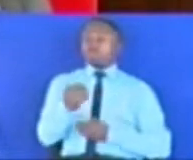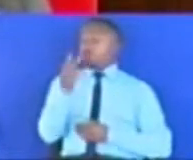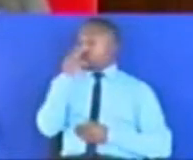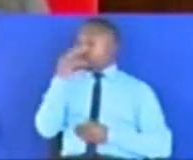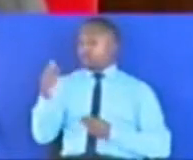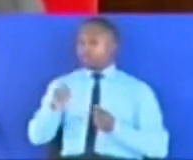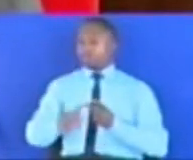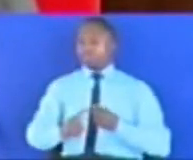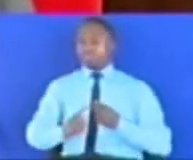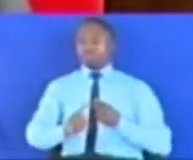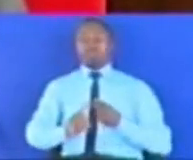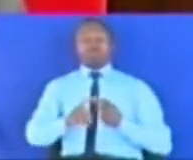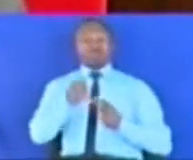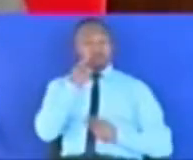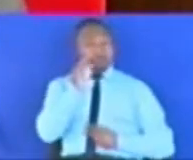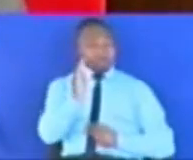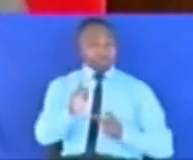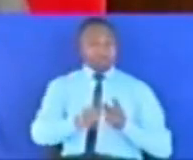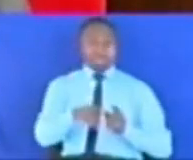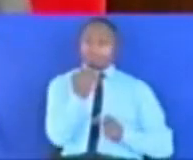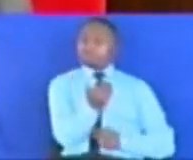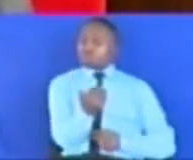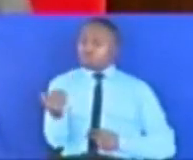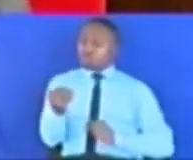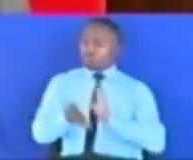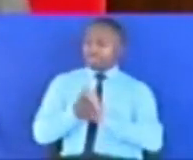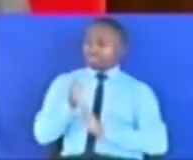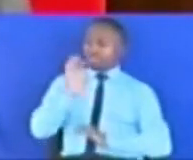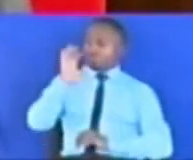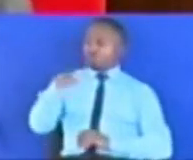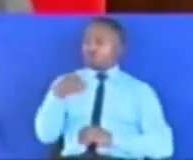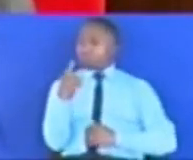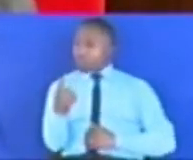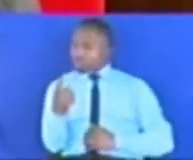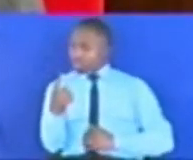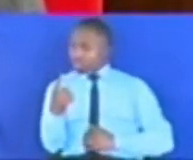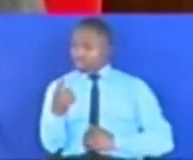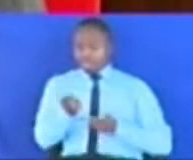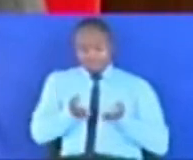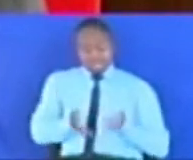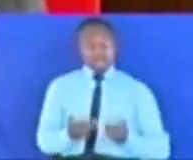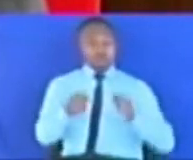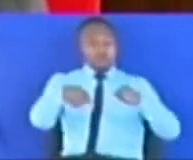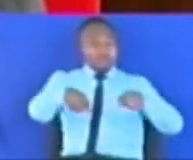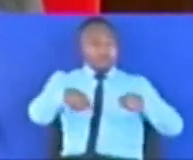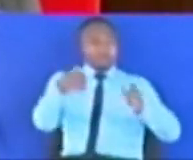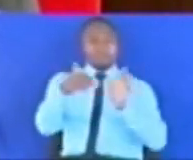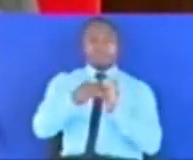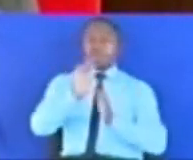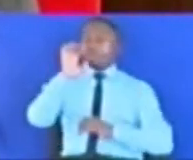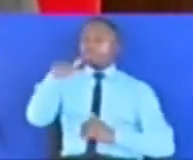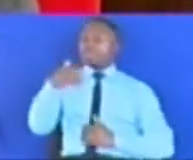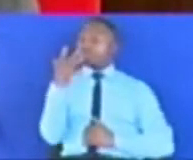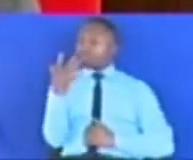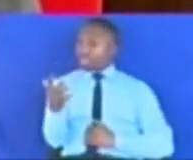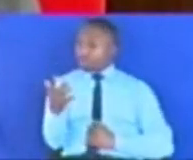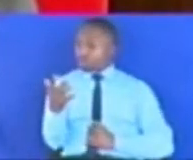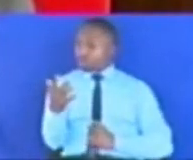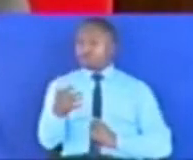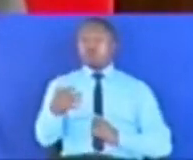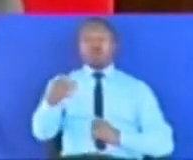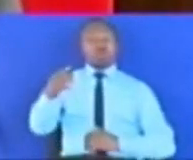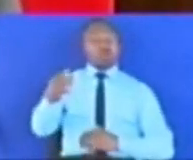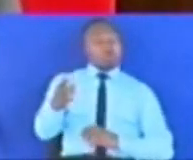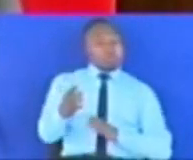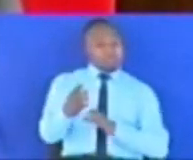ukiangalia unakuta kwamba mtoto, kuanzia mtoto wa mwaka mmoja, mtoto anayezaliwa mpaka miaka mitano, kupata